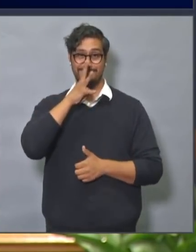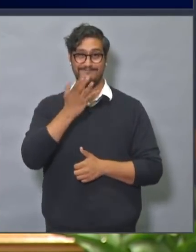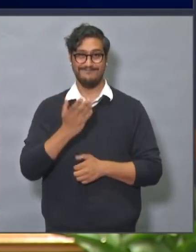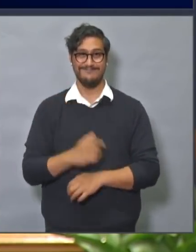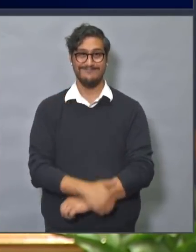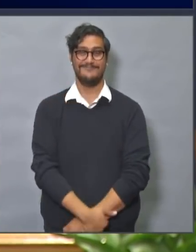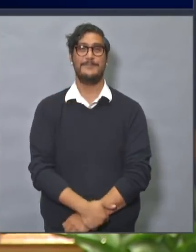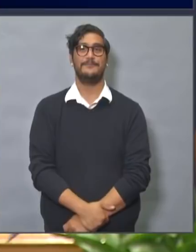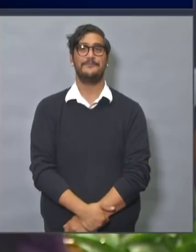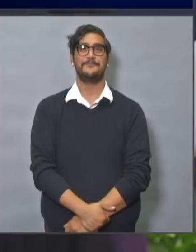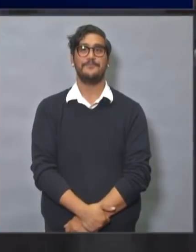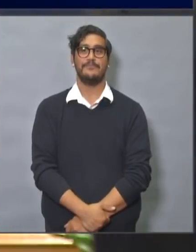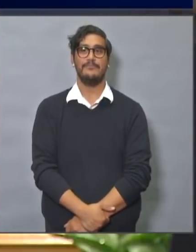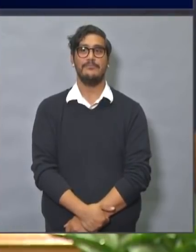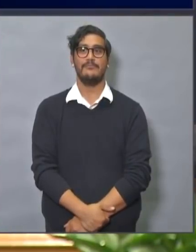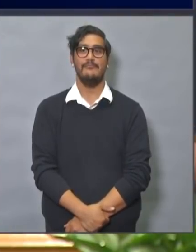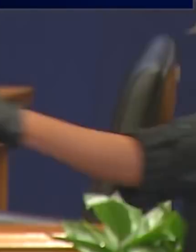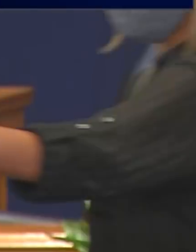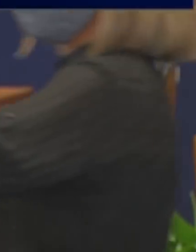Oganisyan.